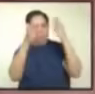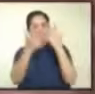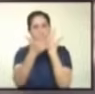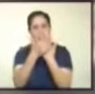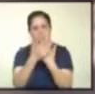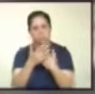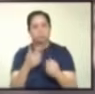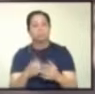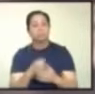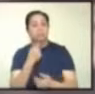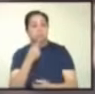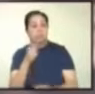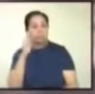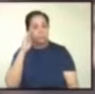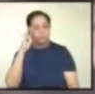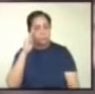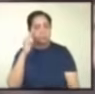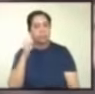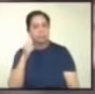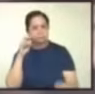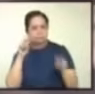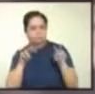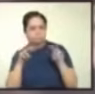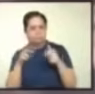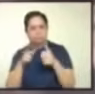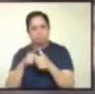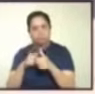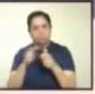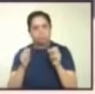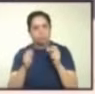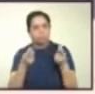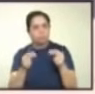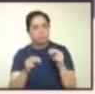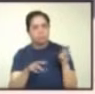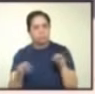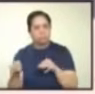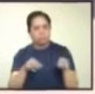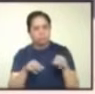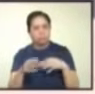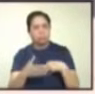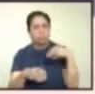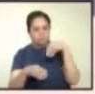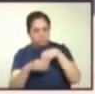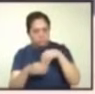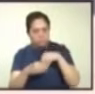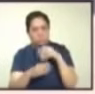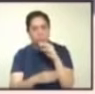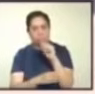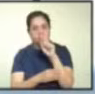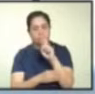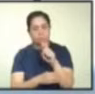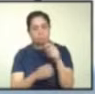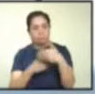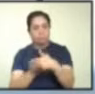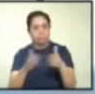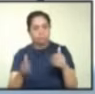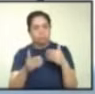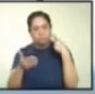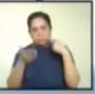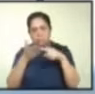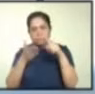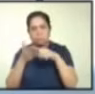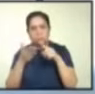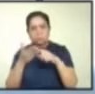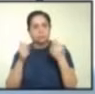ito. Sinabi rin ni Bantag na titingnan muna nila ang magiging galawan sa loob ng maximum security compound bago pag-aralan